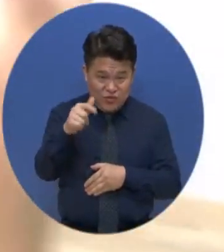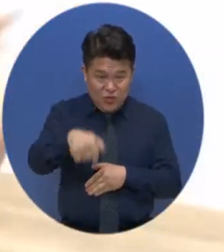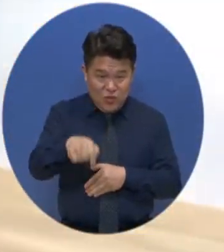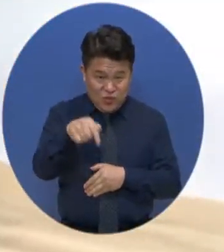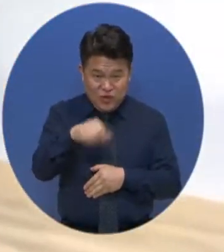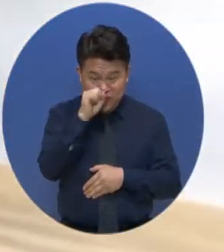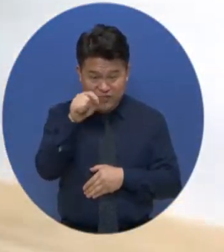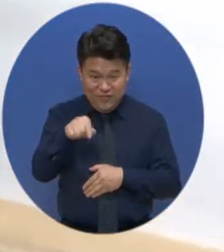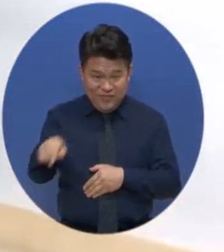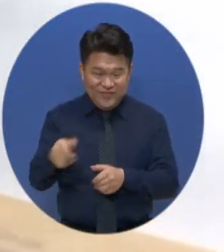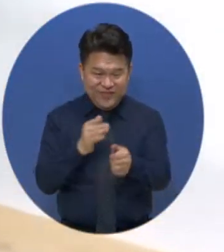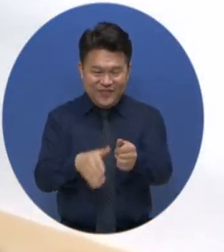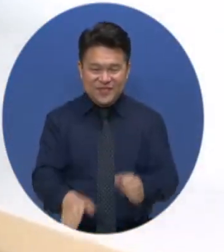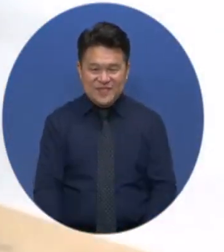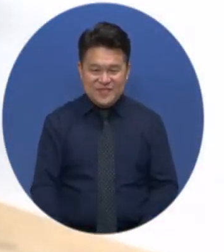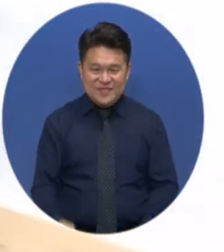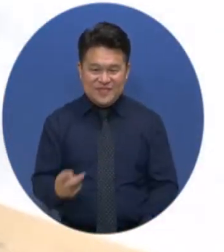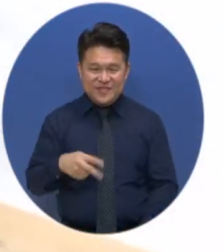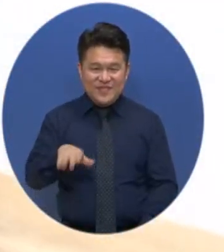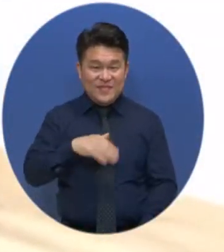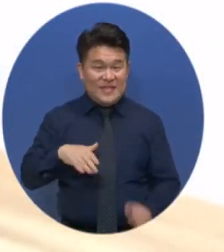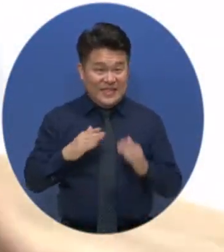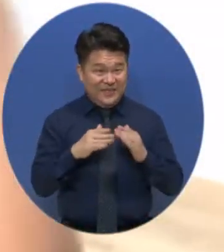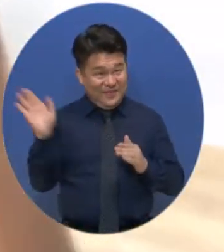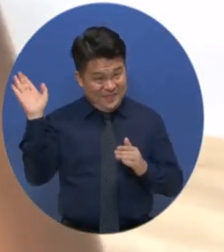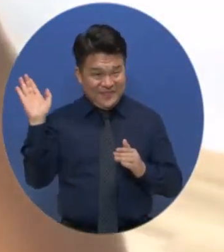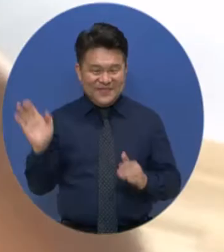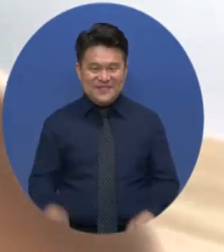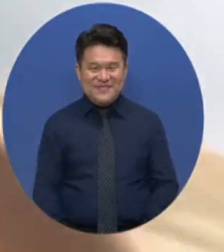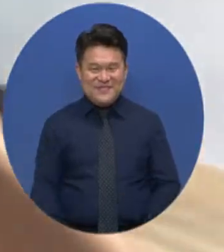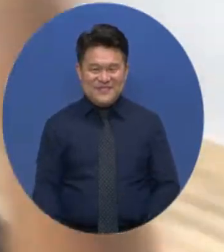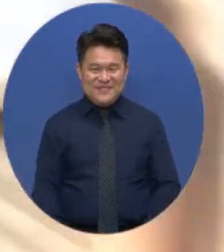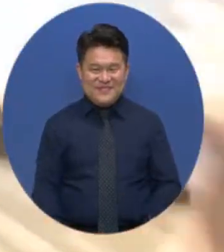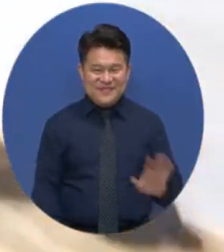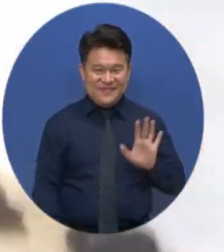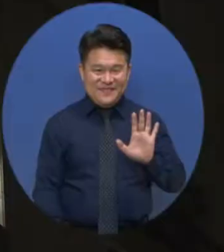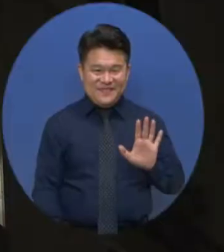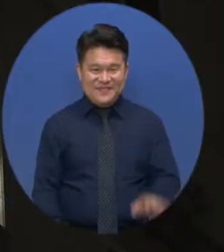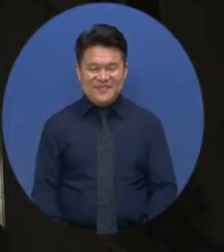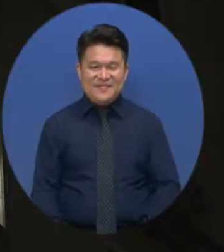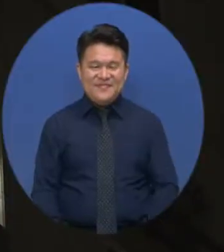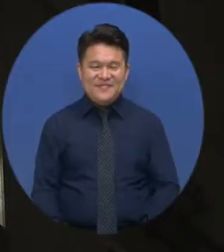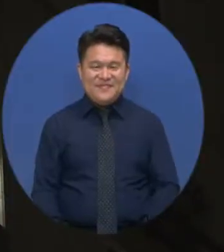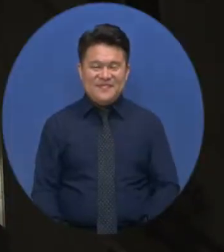구독과 좋아요를 눌러주시고 우리는 이제 집으로 갈 거예요. Let's get it.